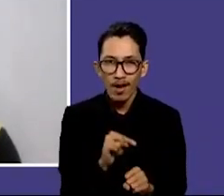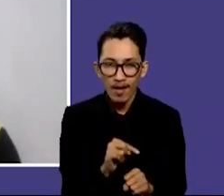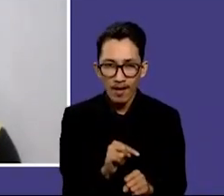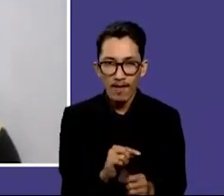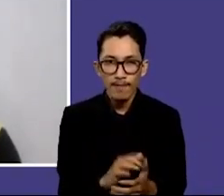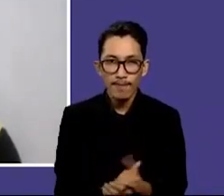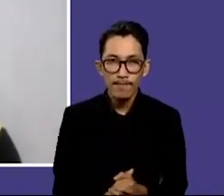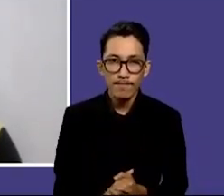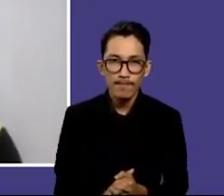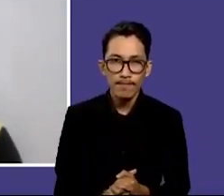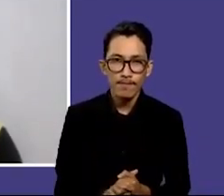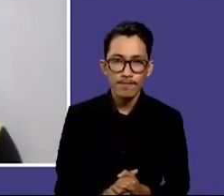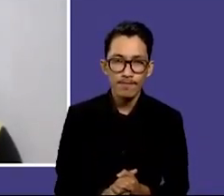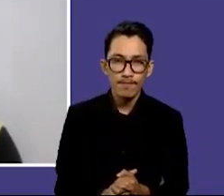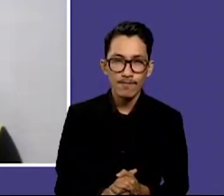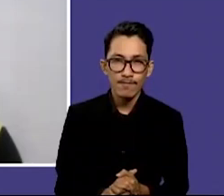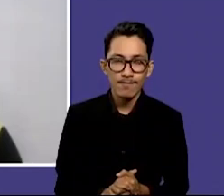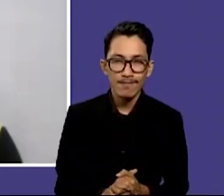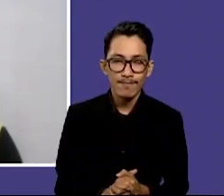dengan